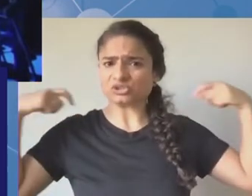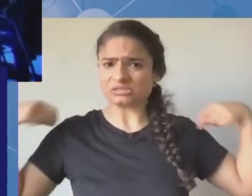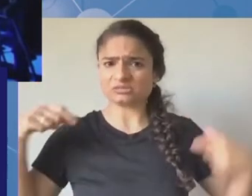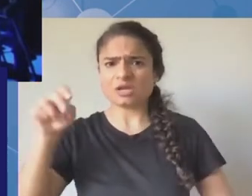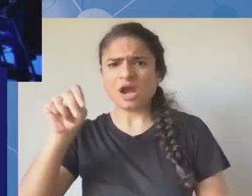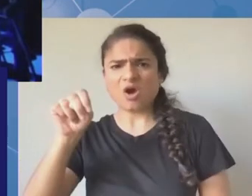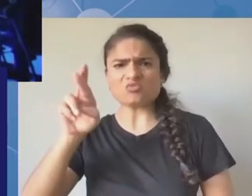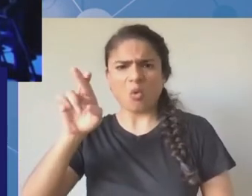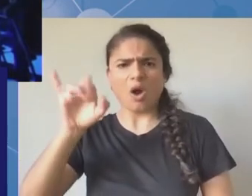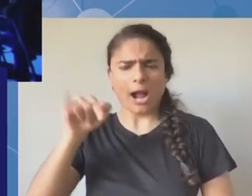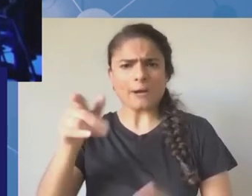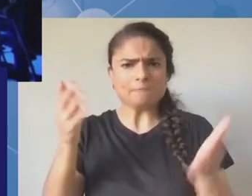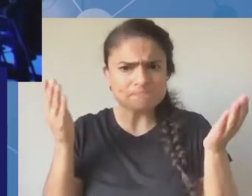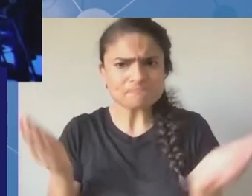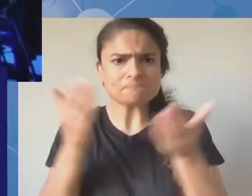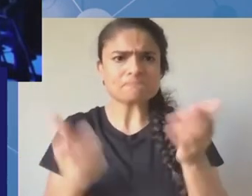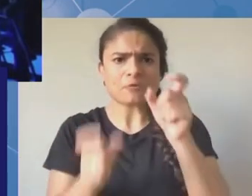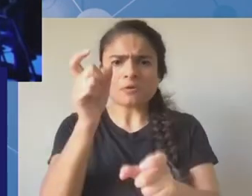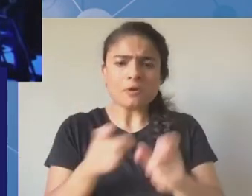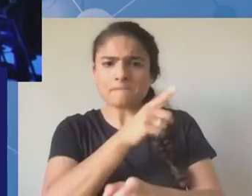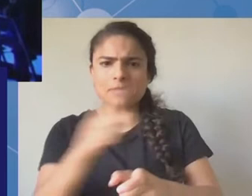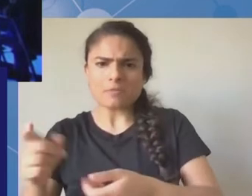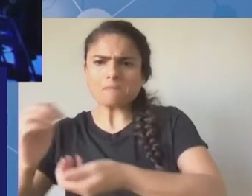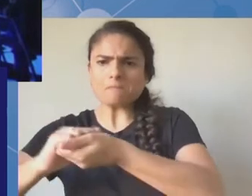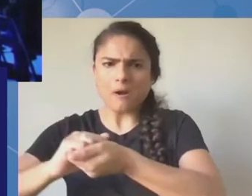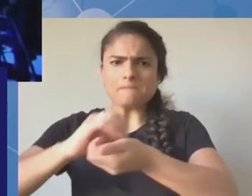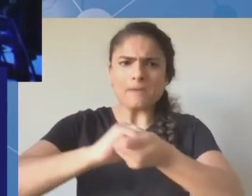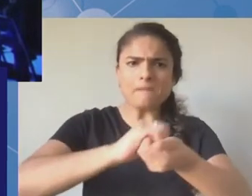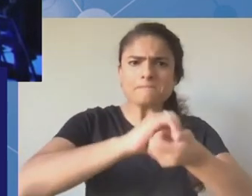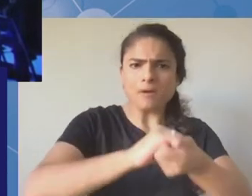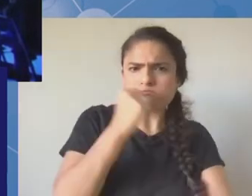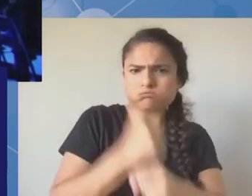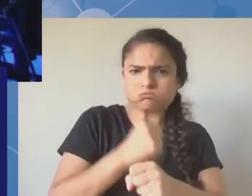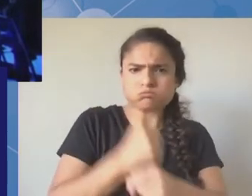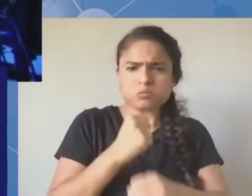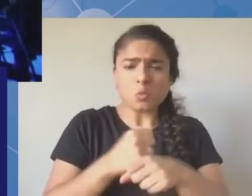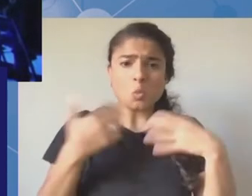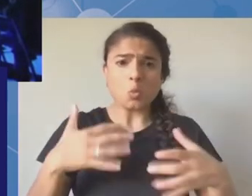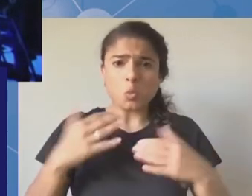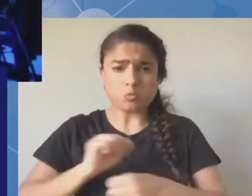تطور تأثير الإنترنت على حياتنا ودور